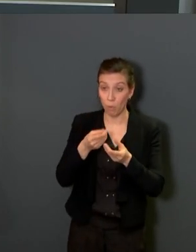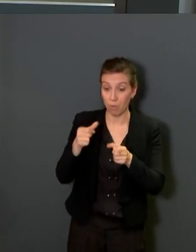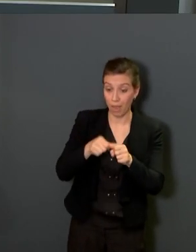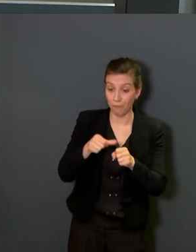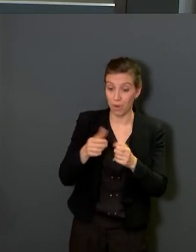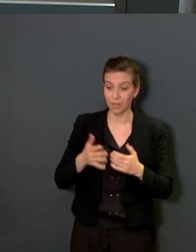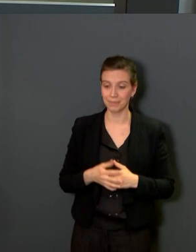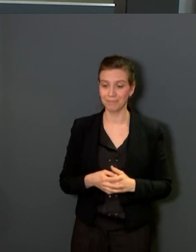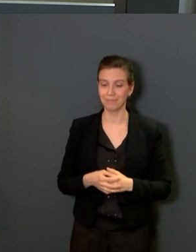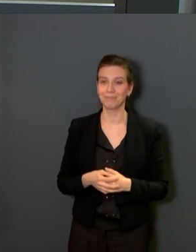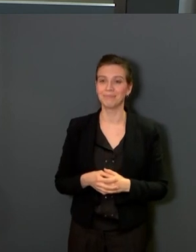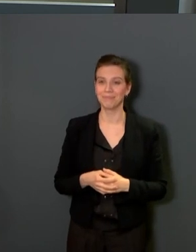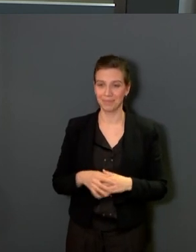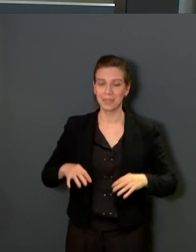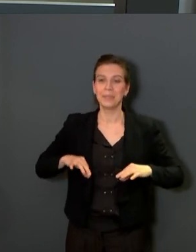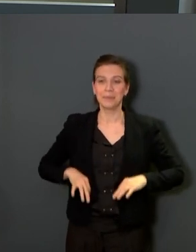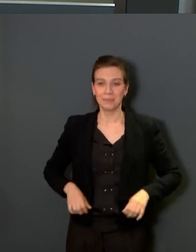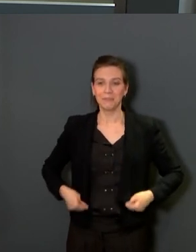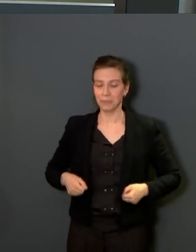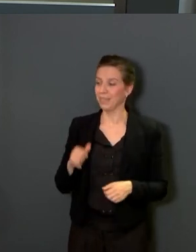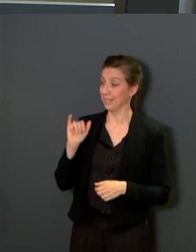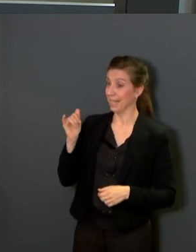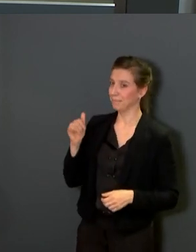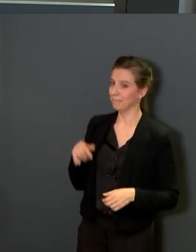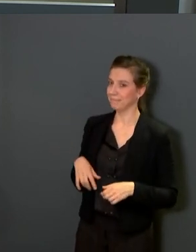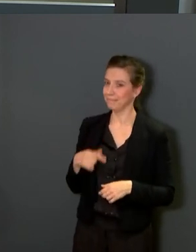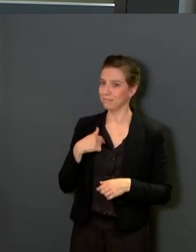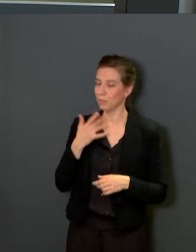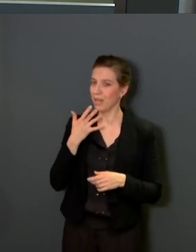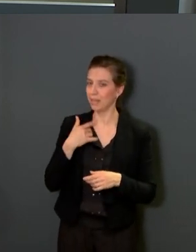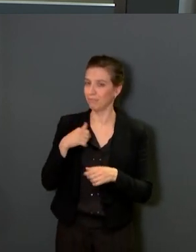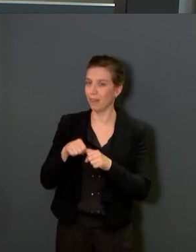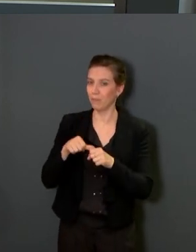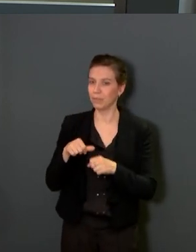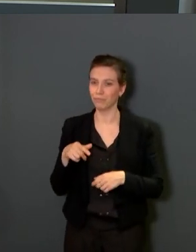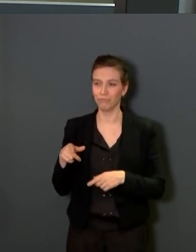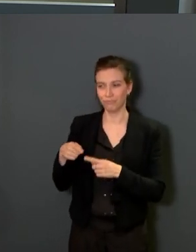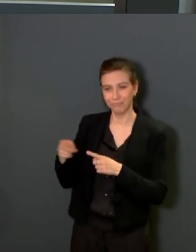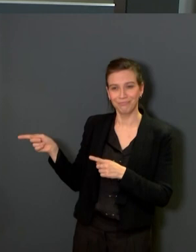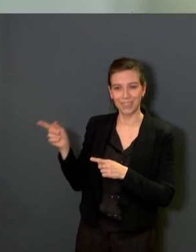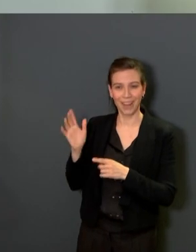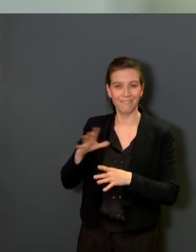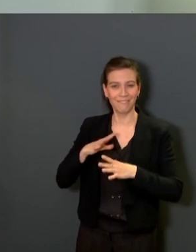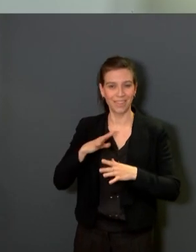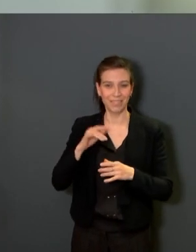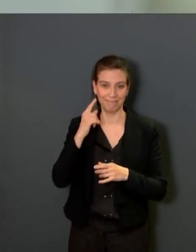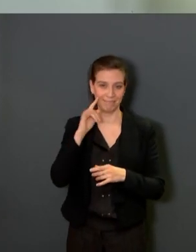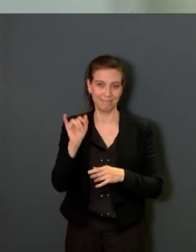Ja, ik zou dat zeer feitelijk willen doen, want ik denk dat u samen al zeer veel gezegd heeft. Dit virus test